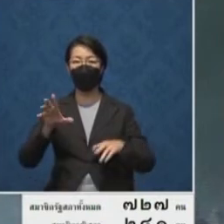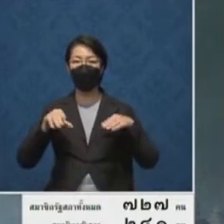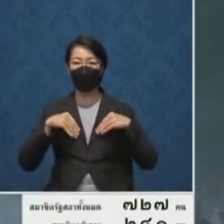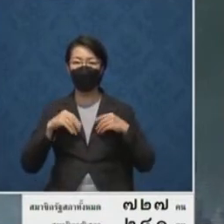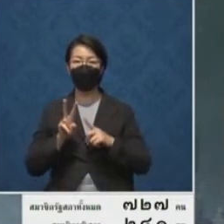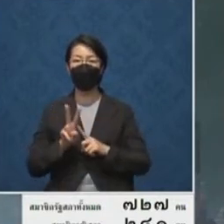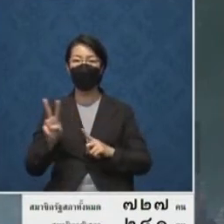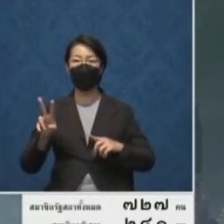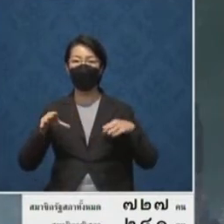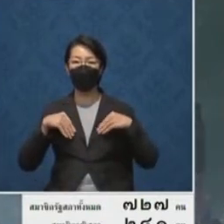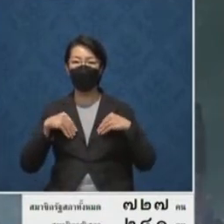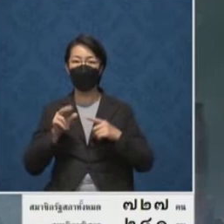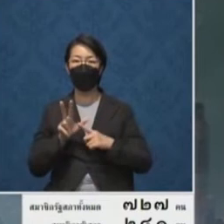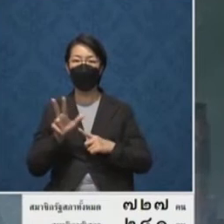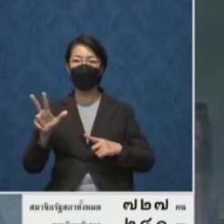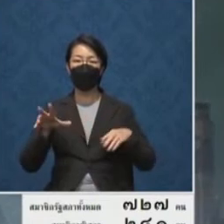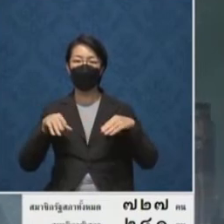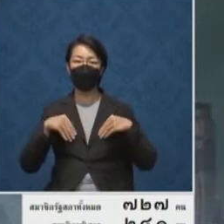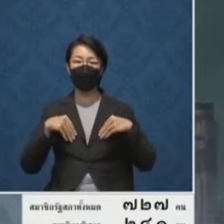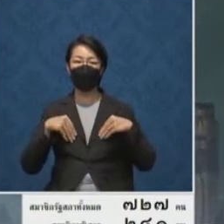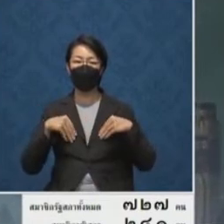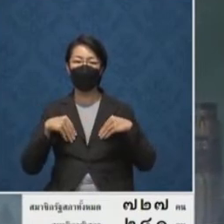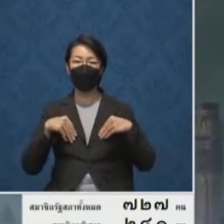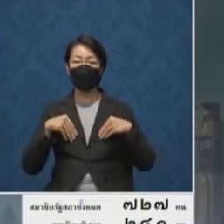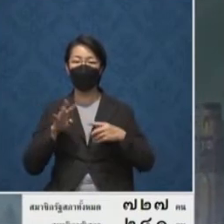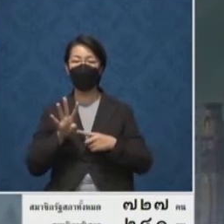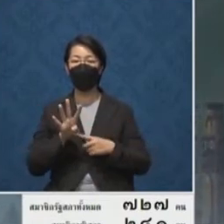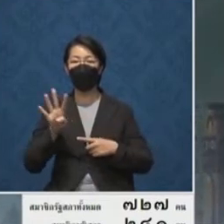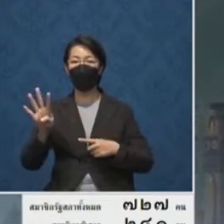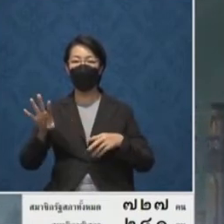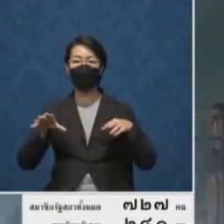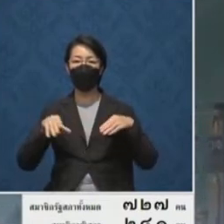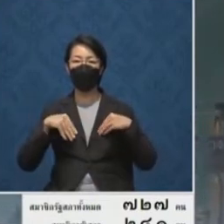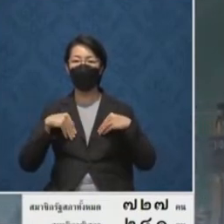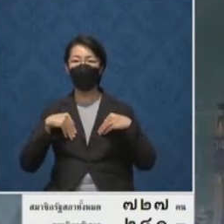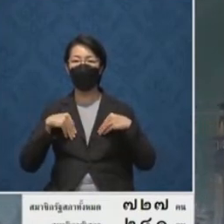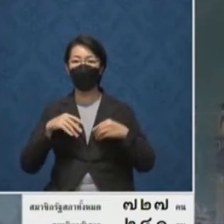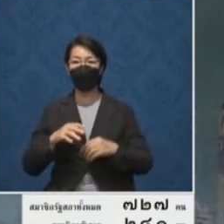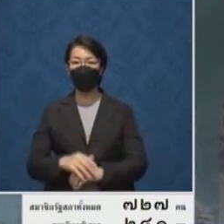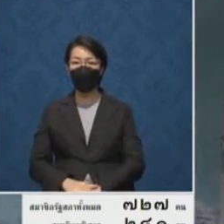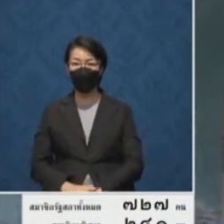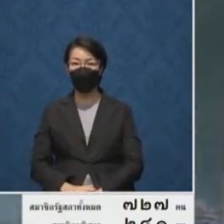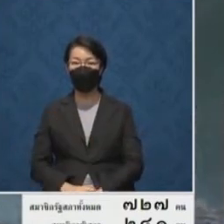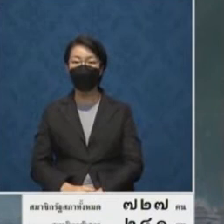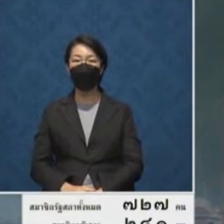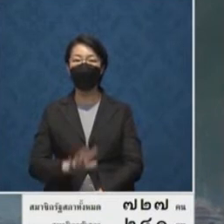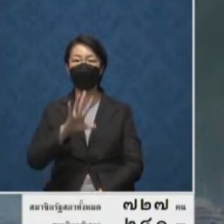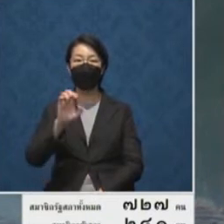์1รับหลักการ2รับหลักการ3รับหลักการ4รับหลักการ